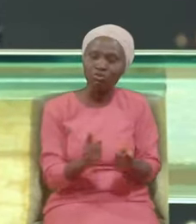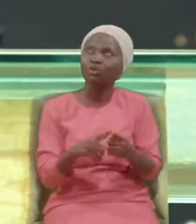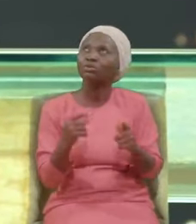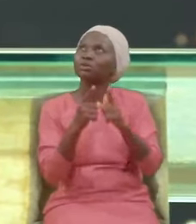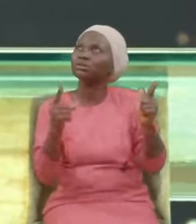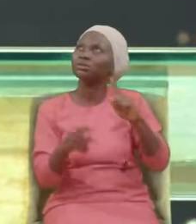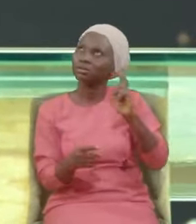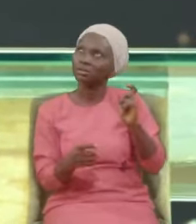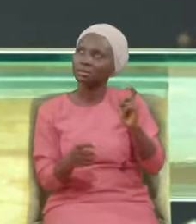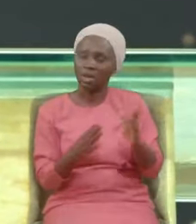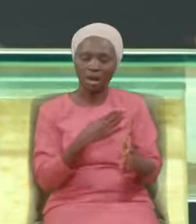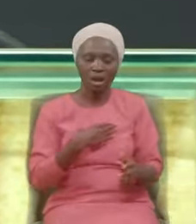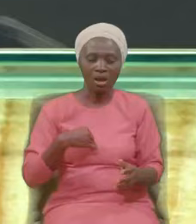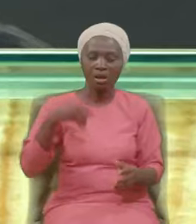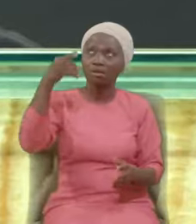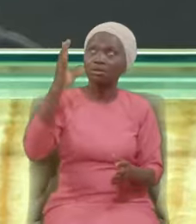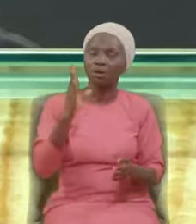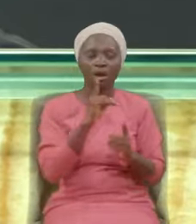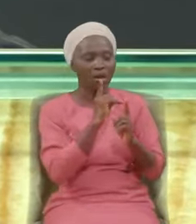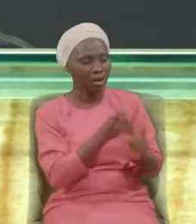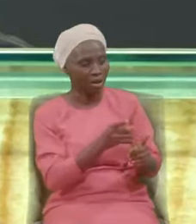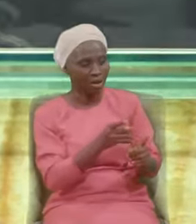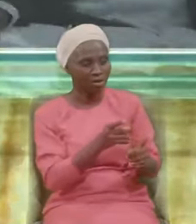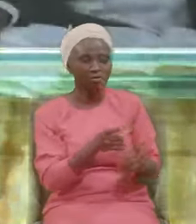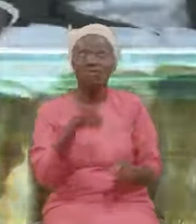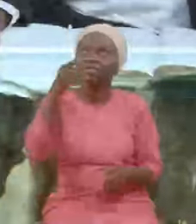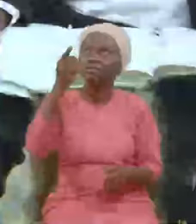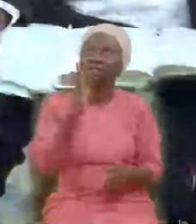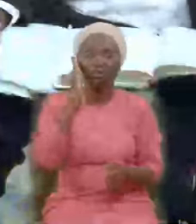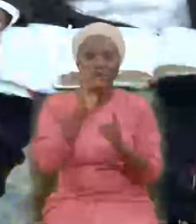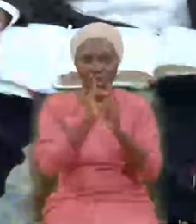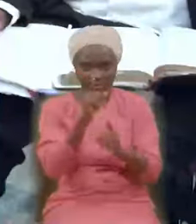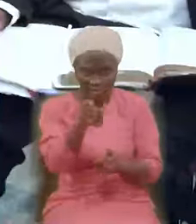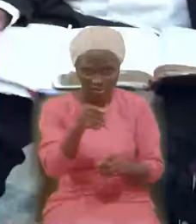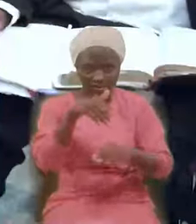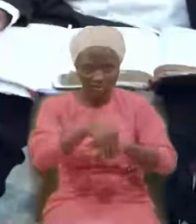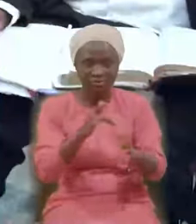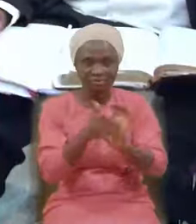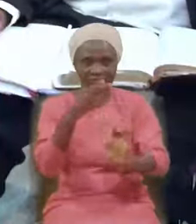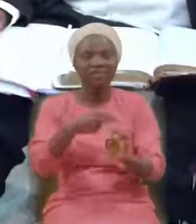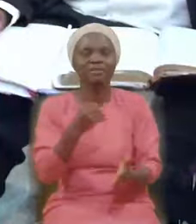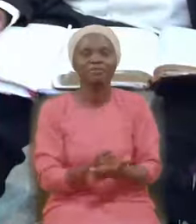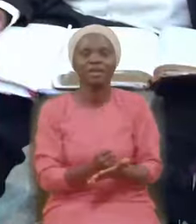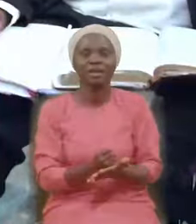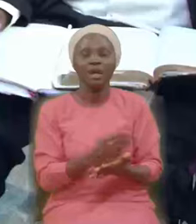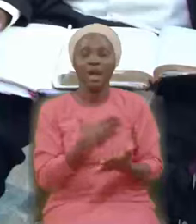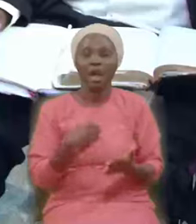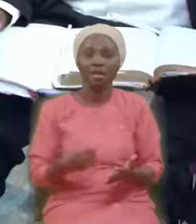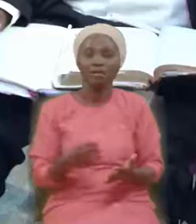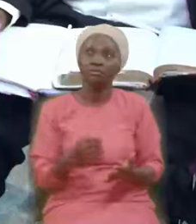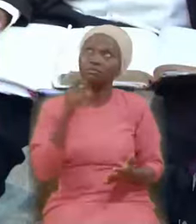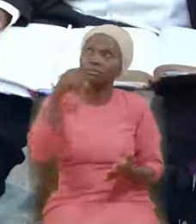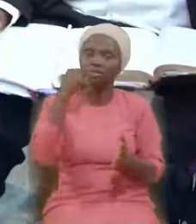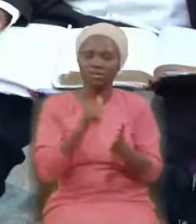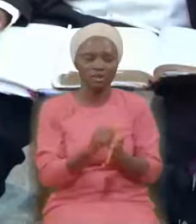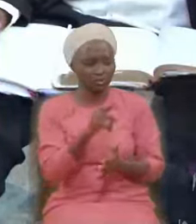grand. Et Dieu lui a répondu. Dieu va vous répondre ce soir. Et le Seigneur lui